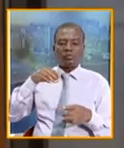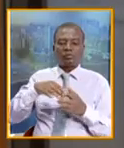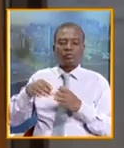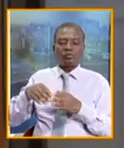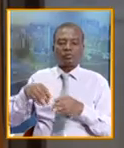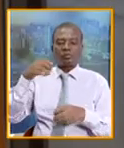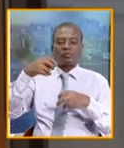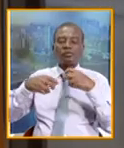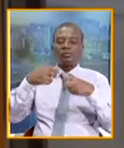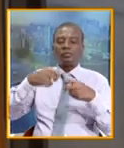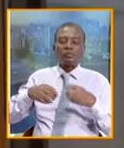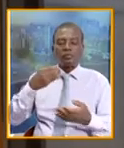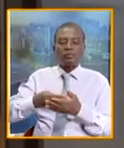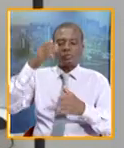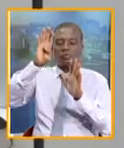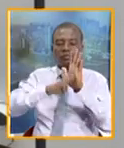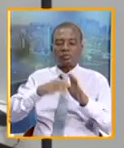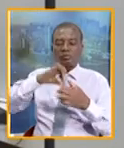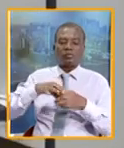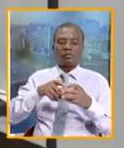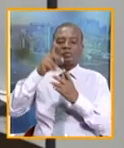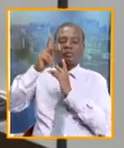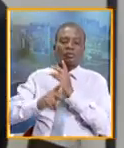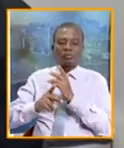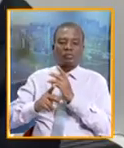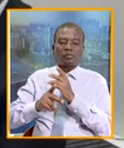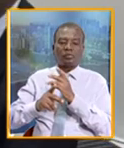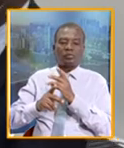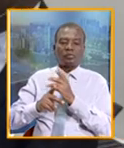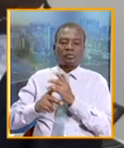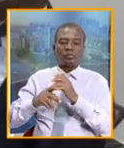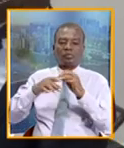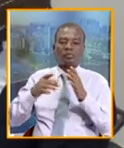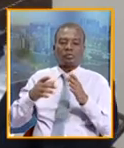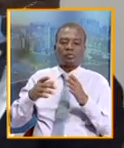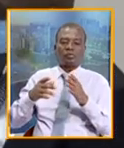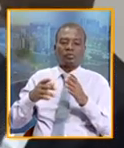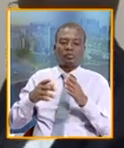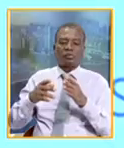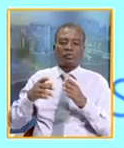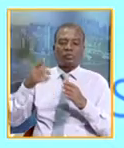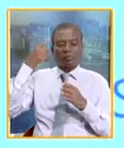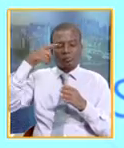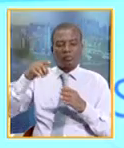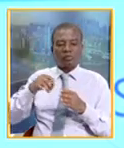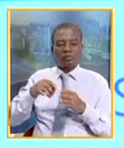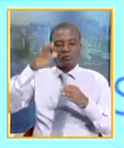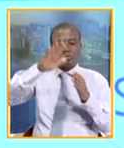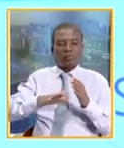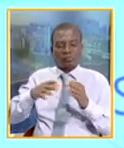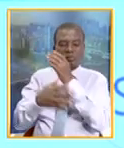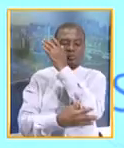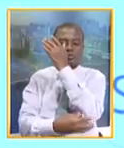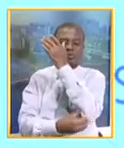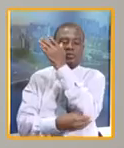la question des financements de nos programmes structurants pour justement réduire la pauvreté.